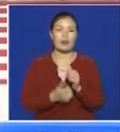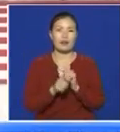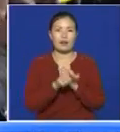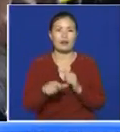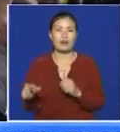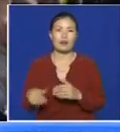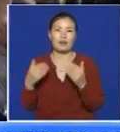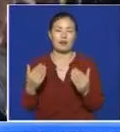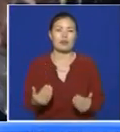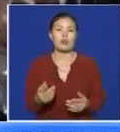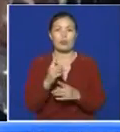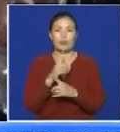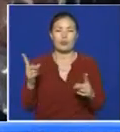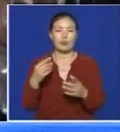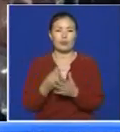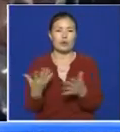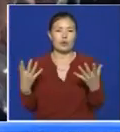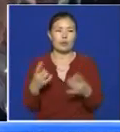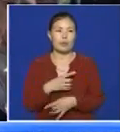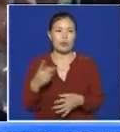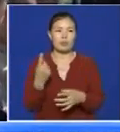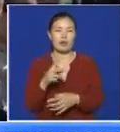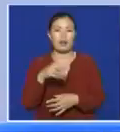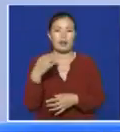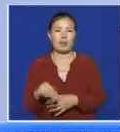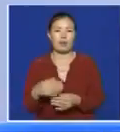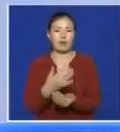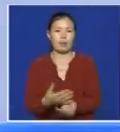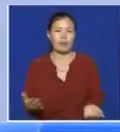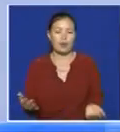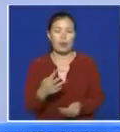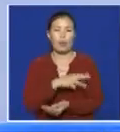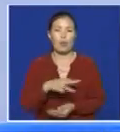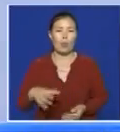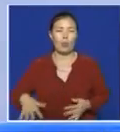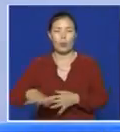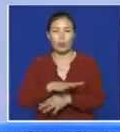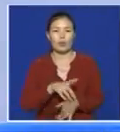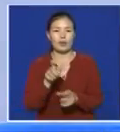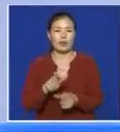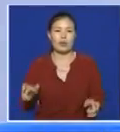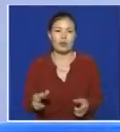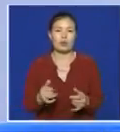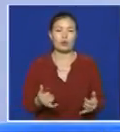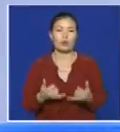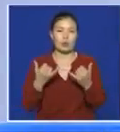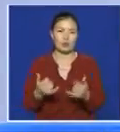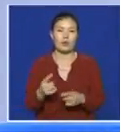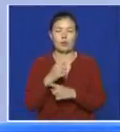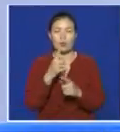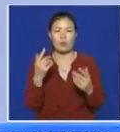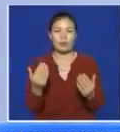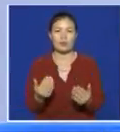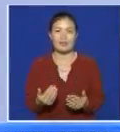үшін ерекше қымбат мейрам. 1 мамыр біздің миллиондаған отандастарымыздың жүрегінен айрықша